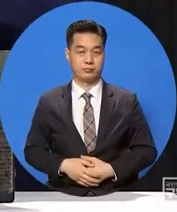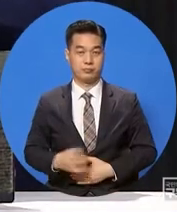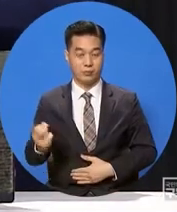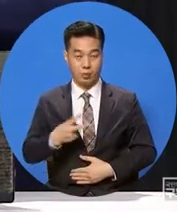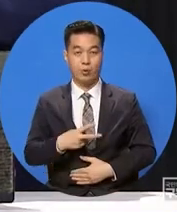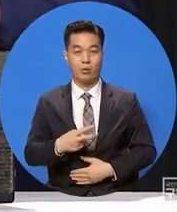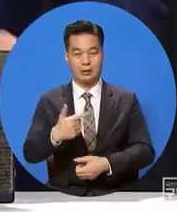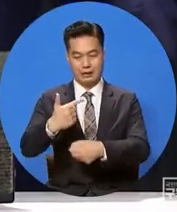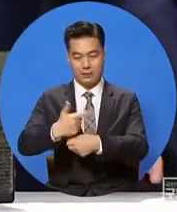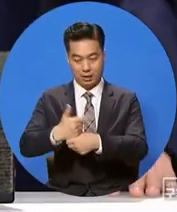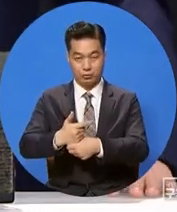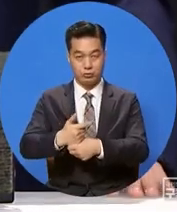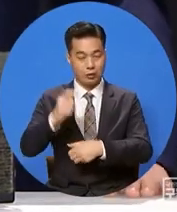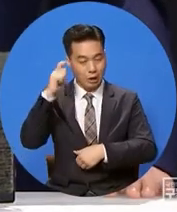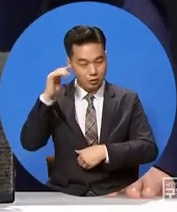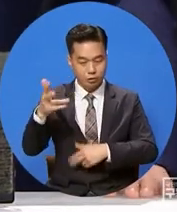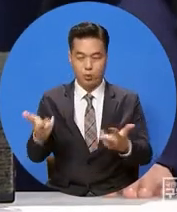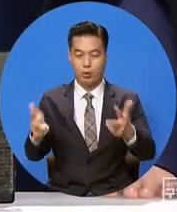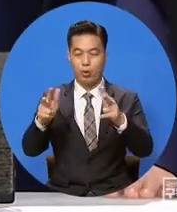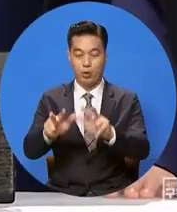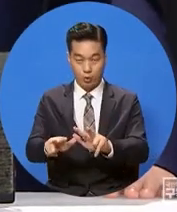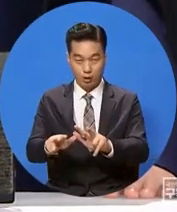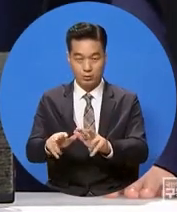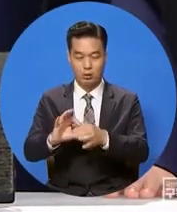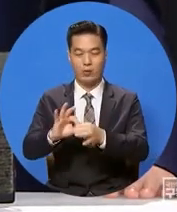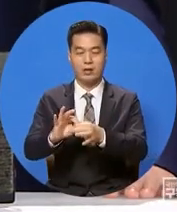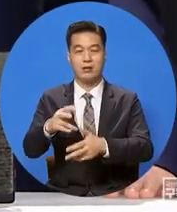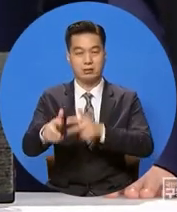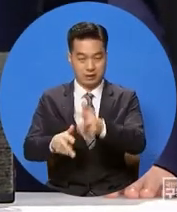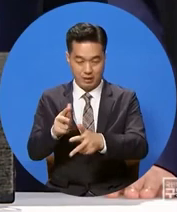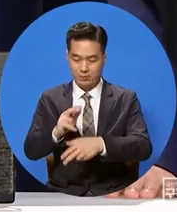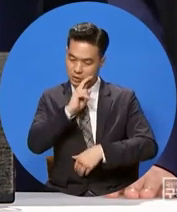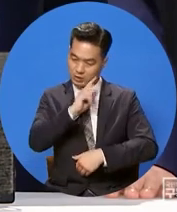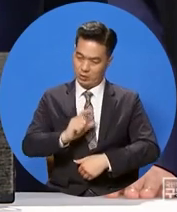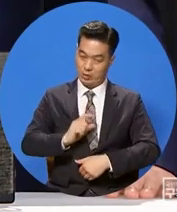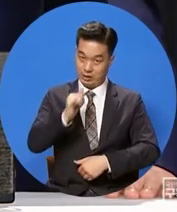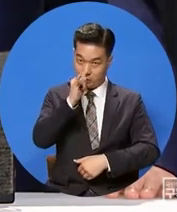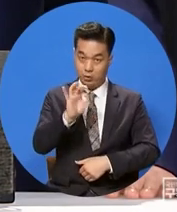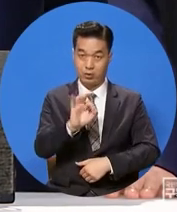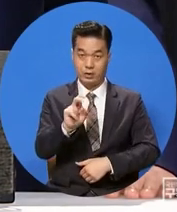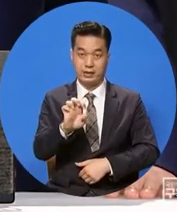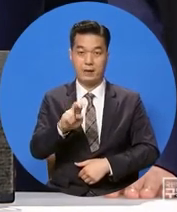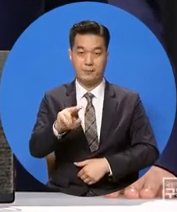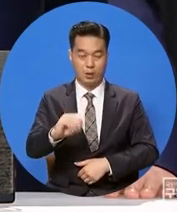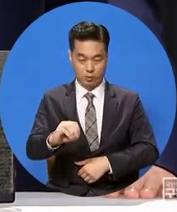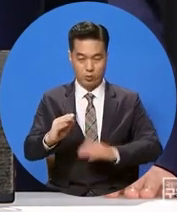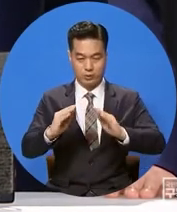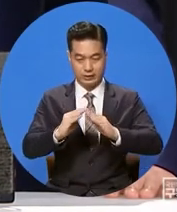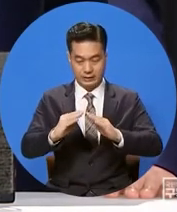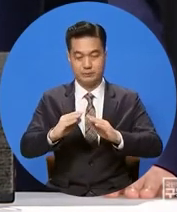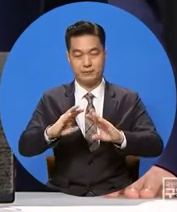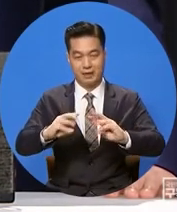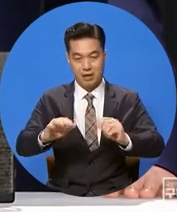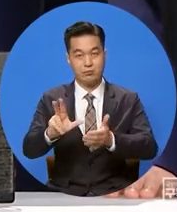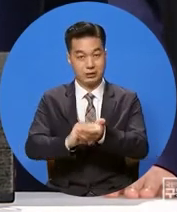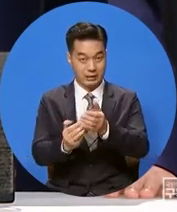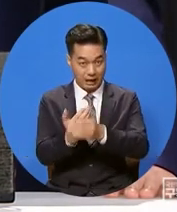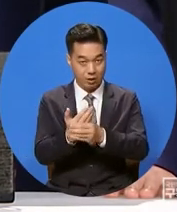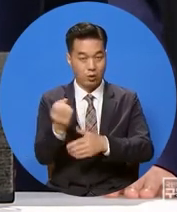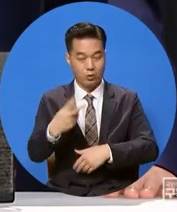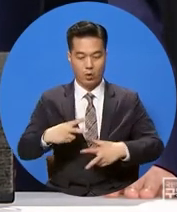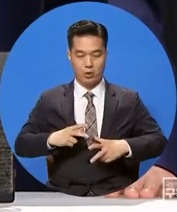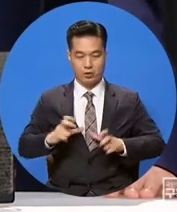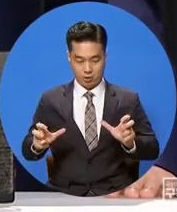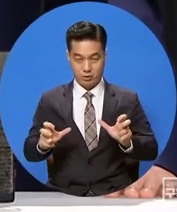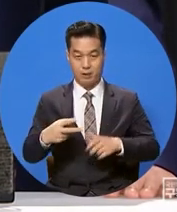거기다가 남양주 추모공원 사업 관련 사건 의혹도 있고 네. 양평동 부동산 비리 이것도 지금 최근에 문제됐고